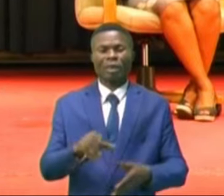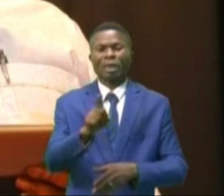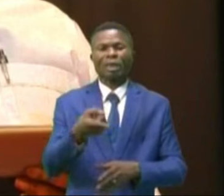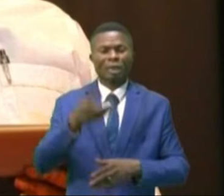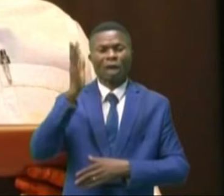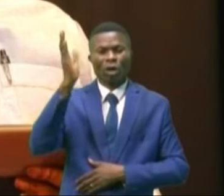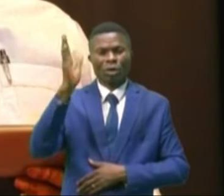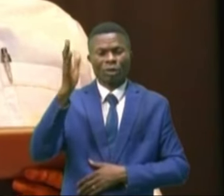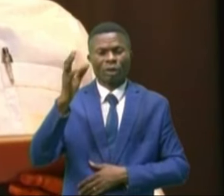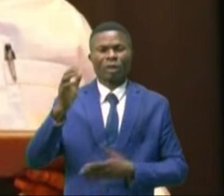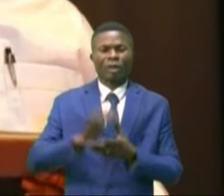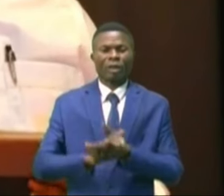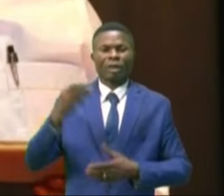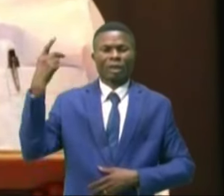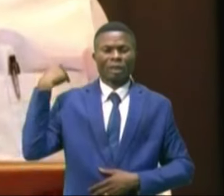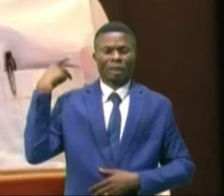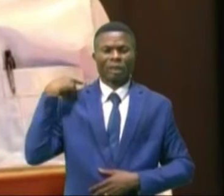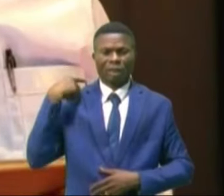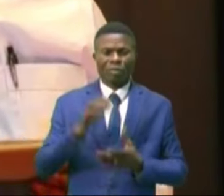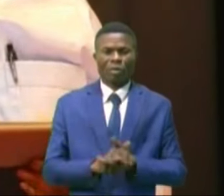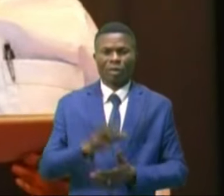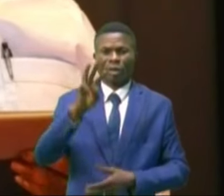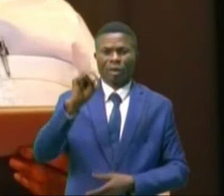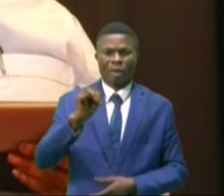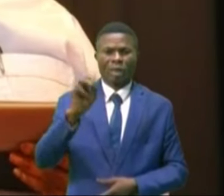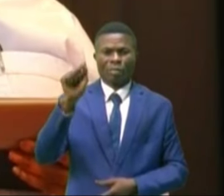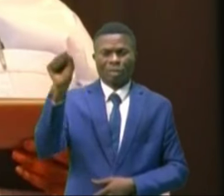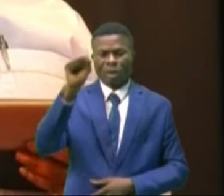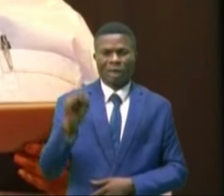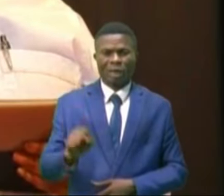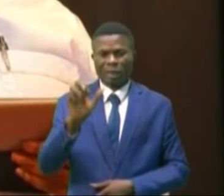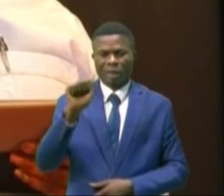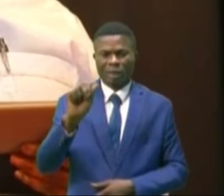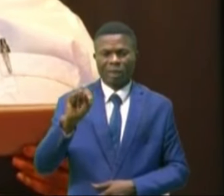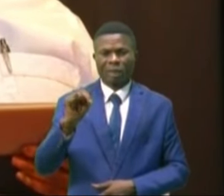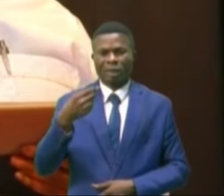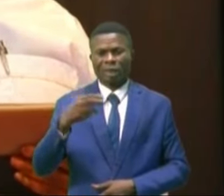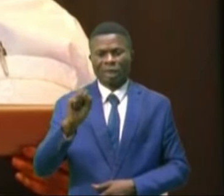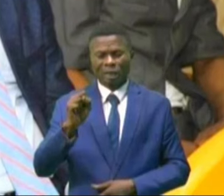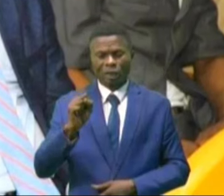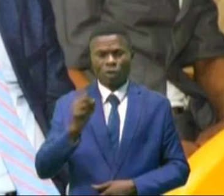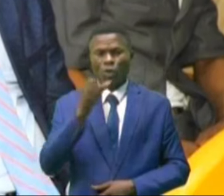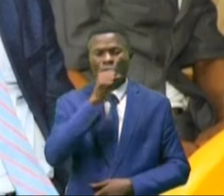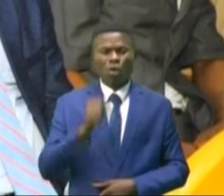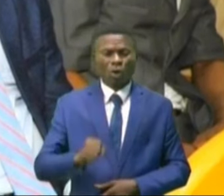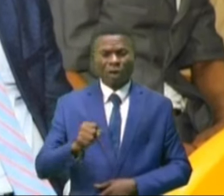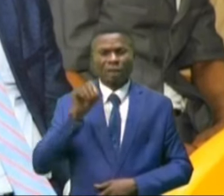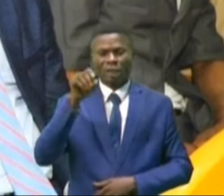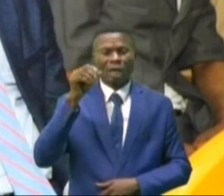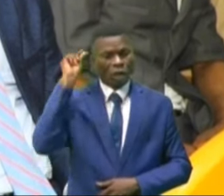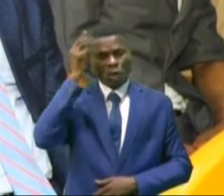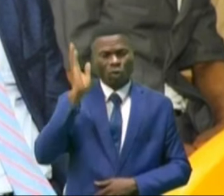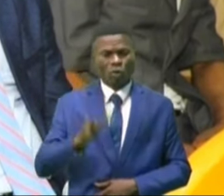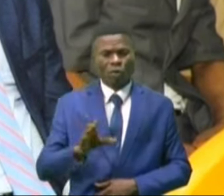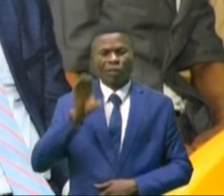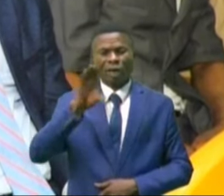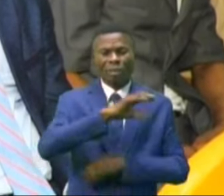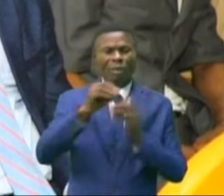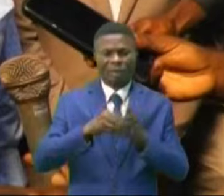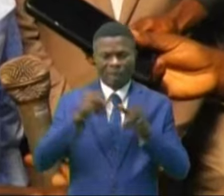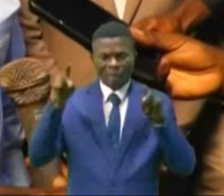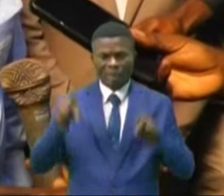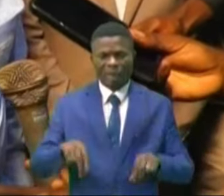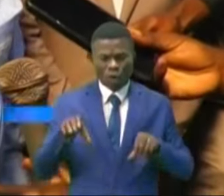conférence, l'honorable Massangu Mulongo, gouverneur honoraire de la Banque centrale du Congo, partage son expérience avec la